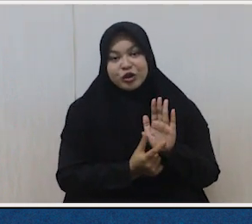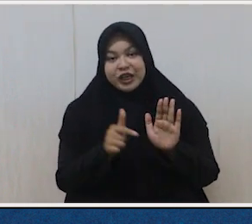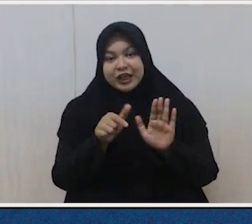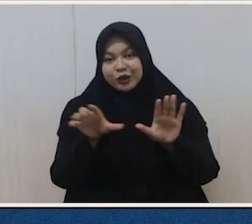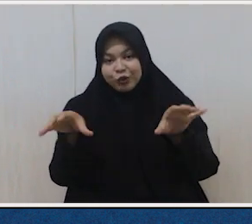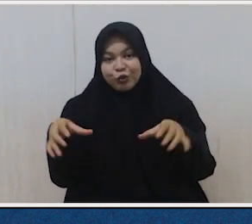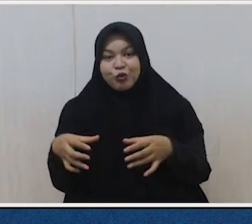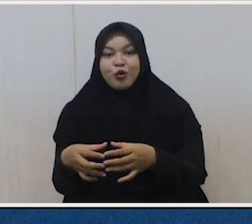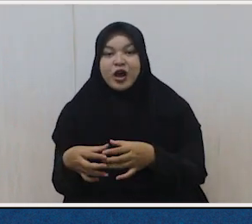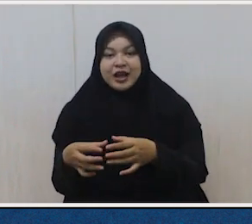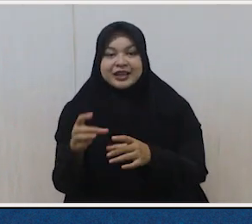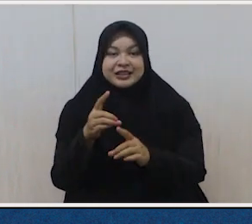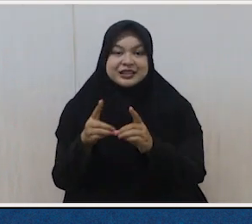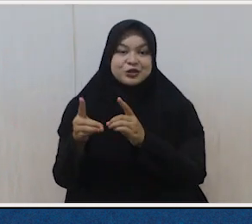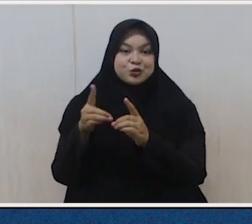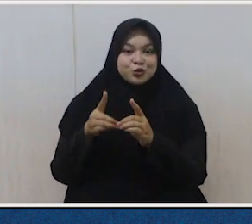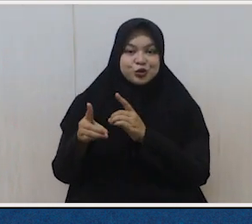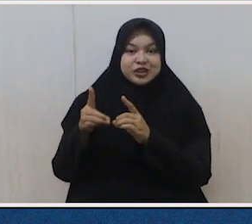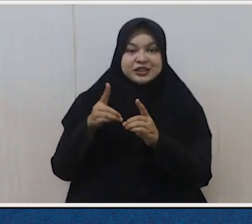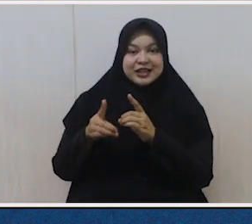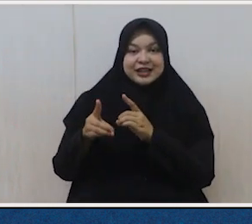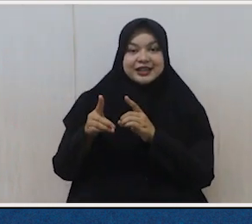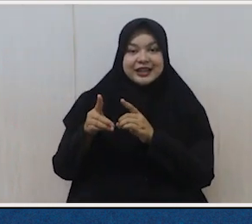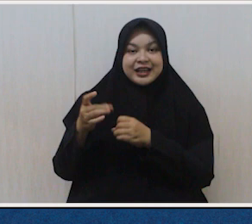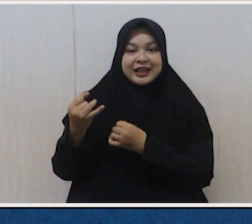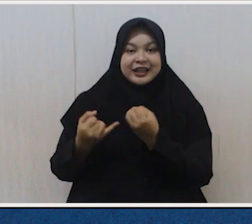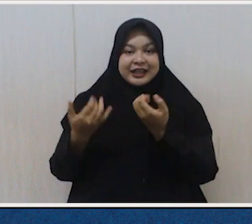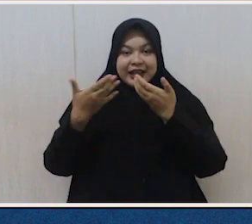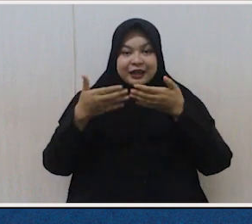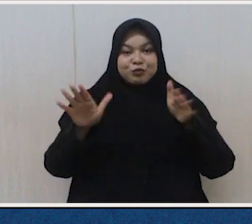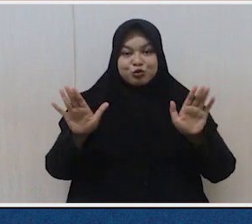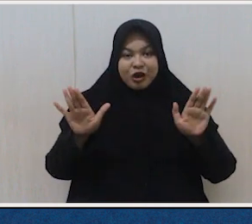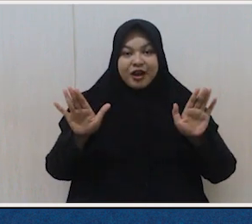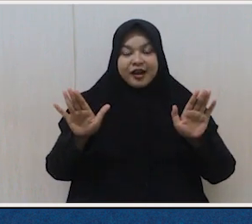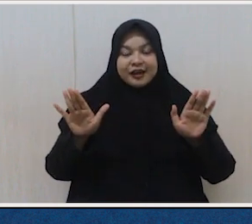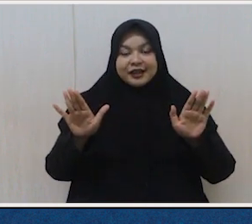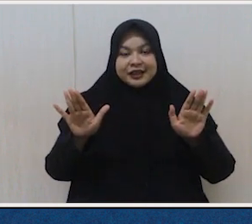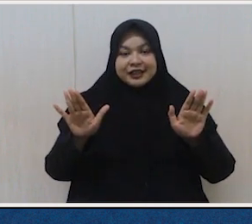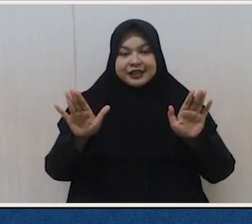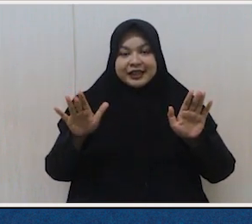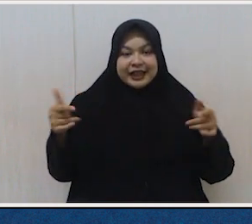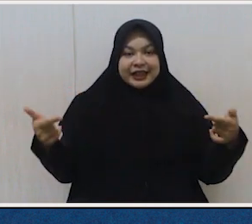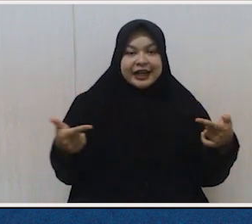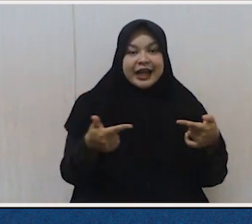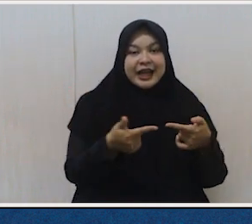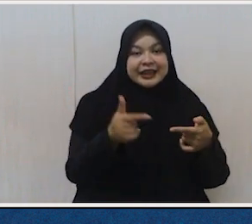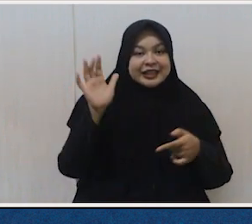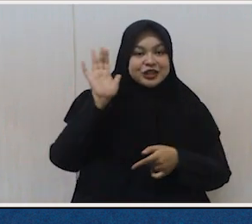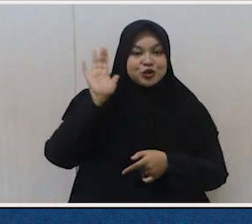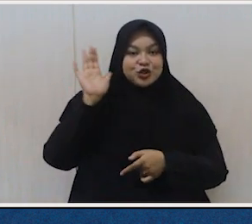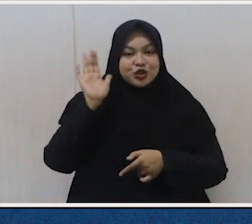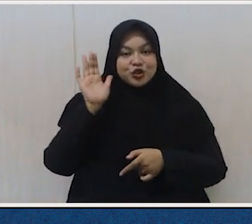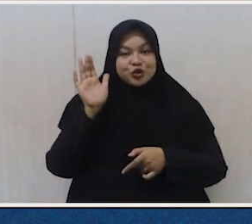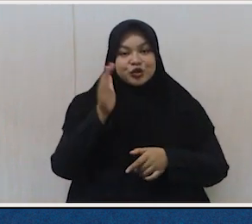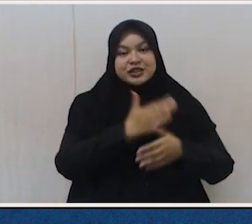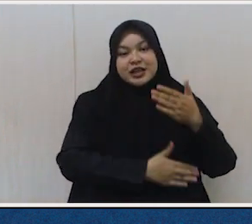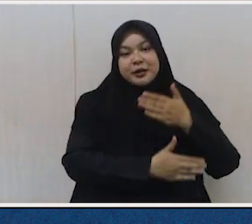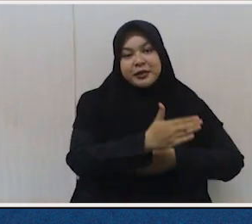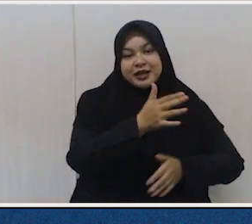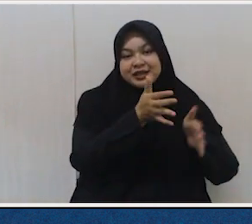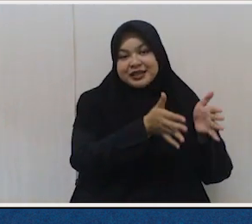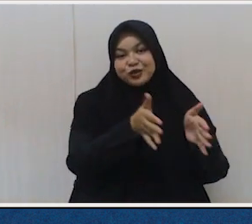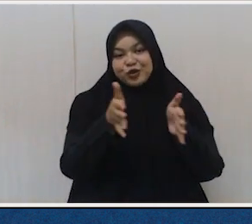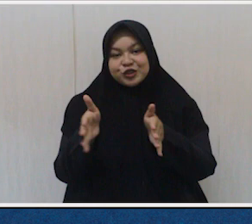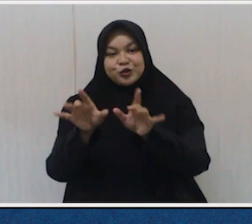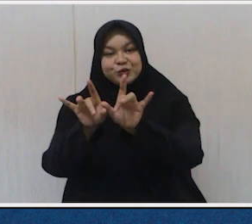ruang ruang diskusi ruang diskusi yang akhirnya terbuka terkait isu-isu disabilitas Dar banyak sektor